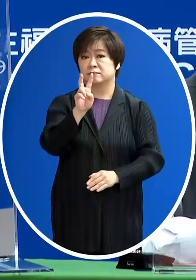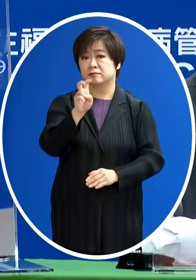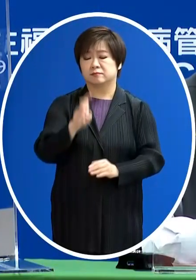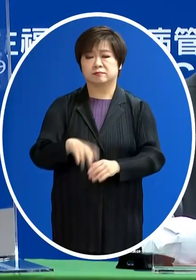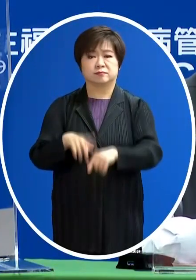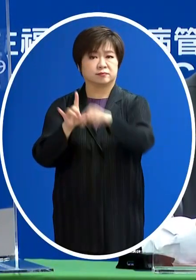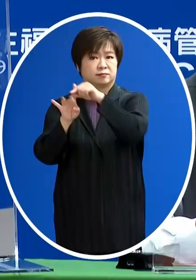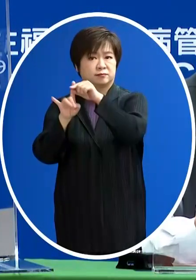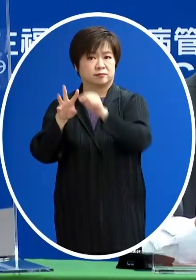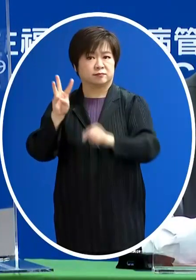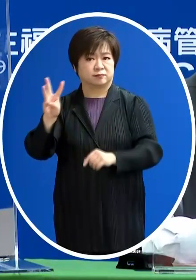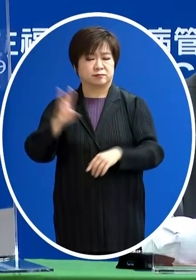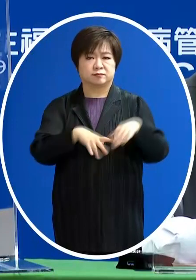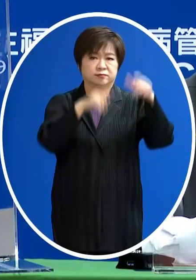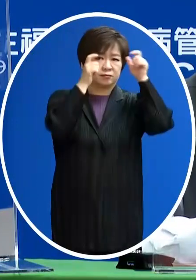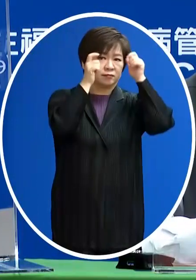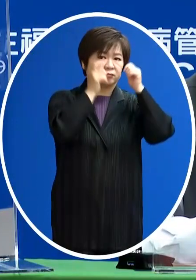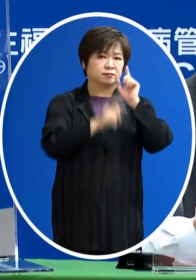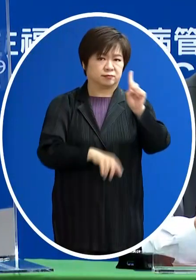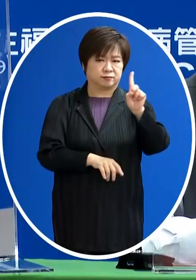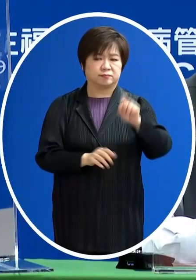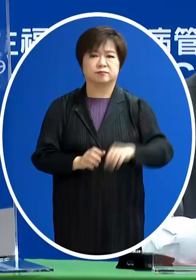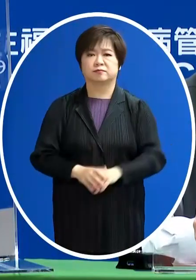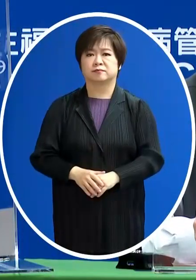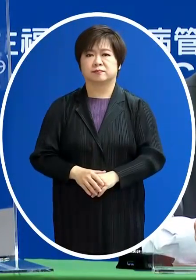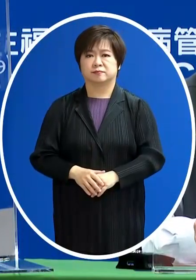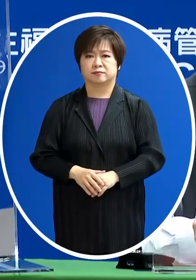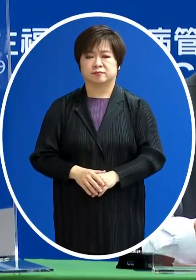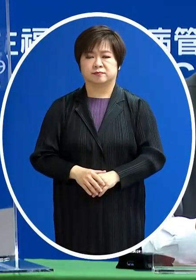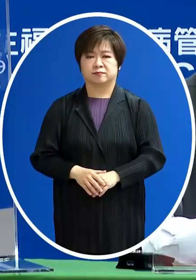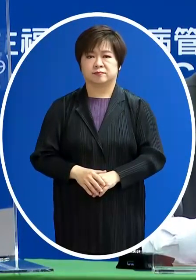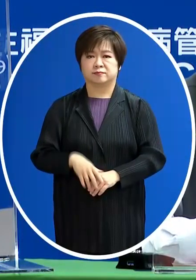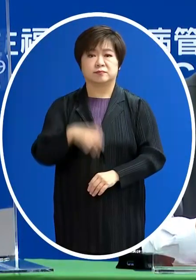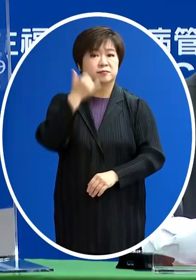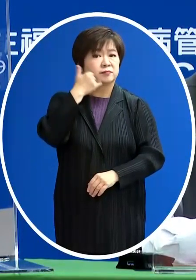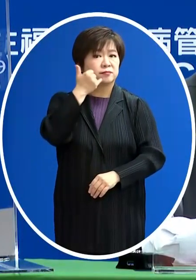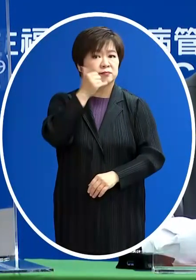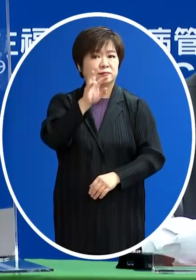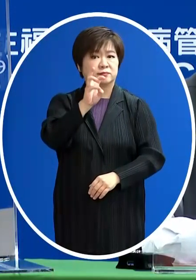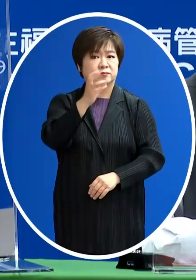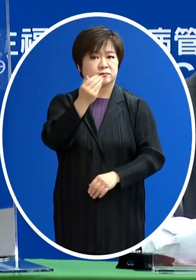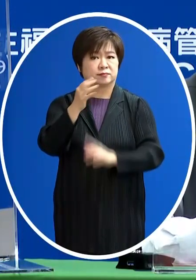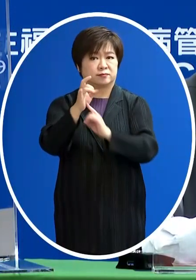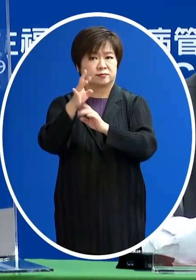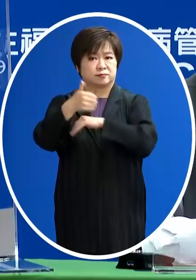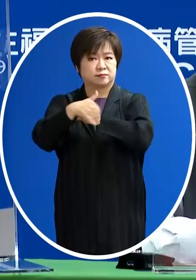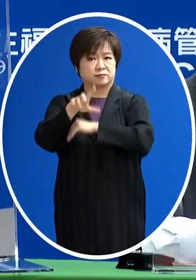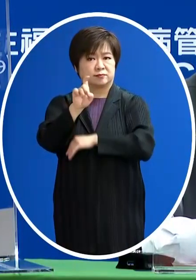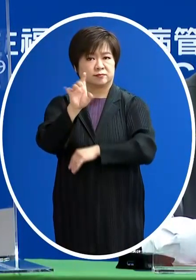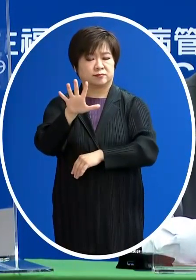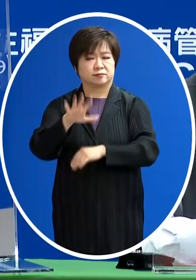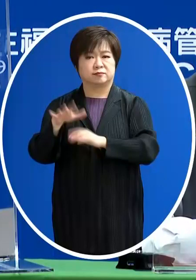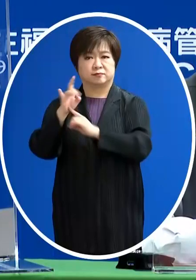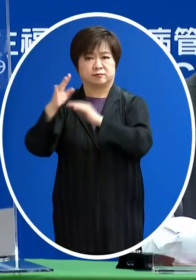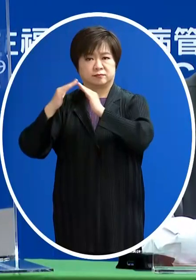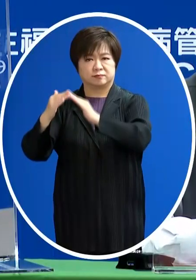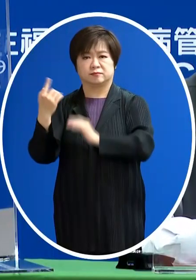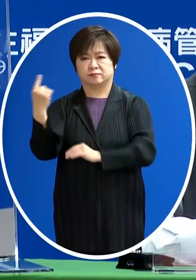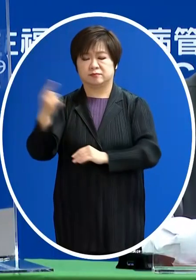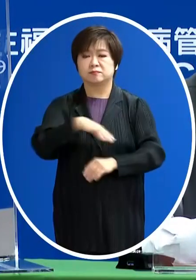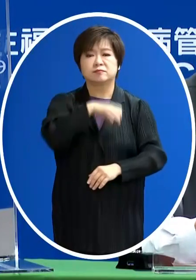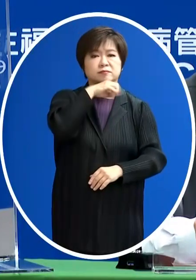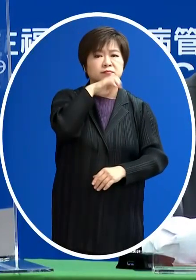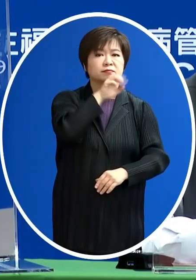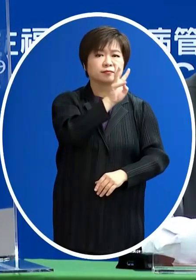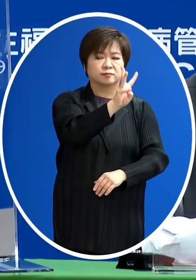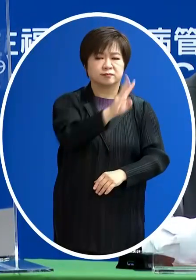22例，台中市3例，高雄市1例。好，然后基隆市39，新竹县15，新竹市1例，屏